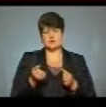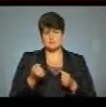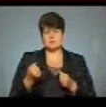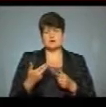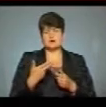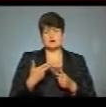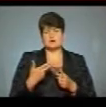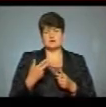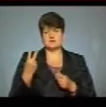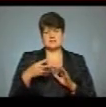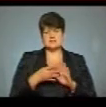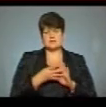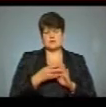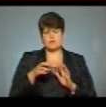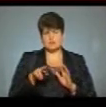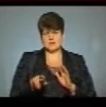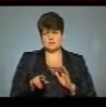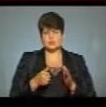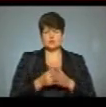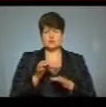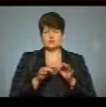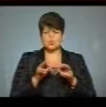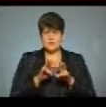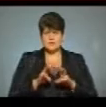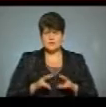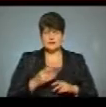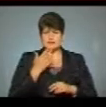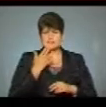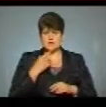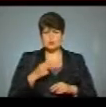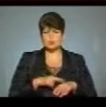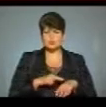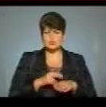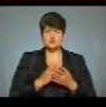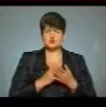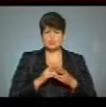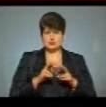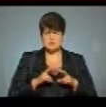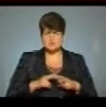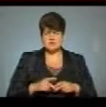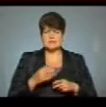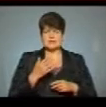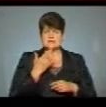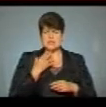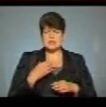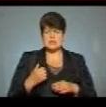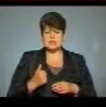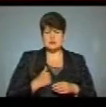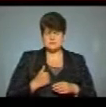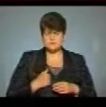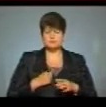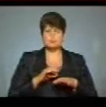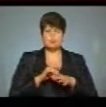поранення 29 липня. Досудове розслідування Національної поліції, а також службове розслідування Національної гвардії продовжується.